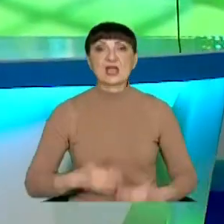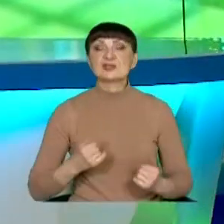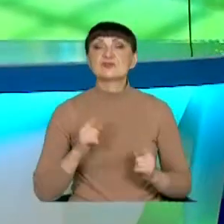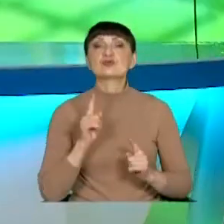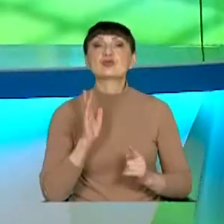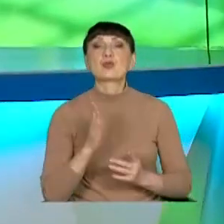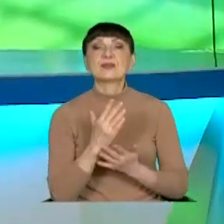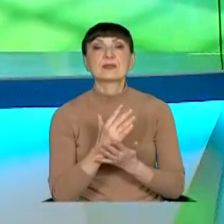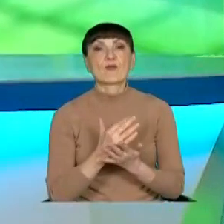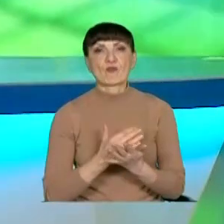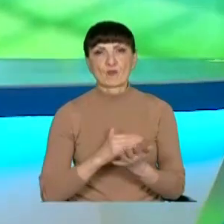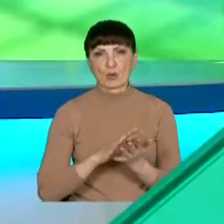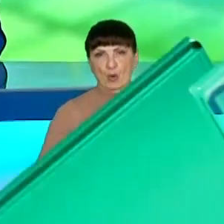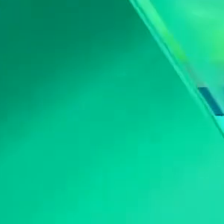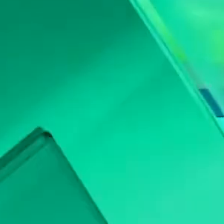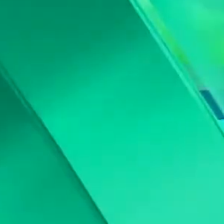выпуске.